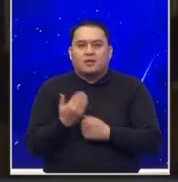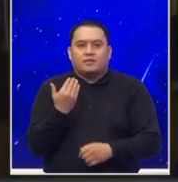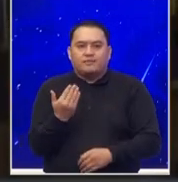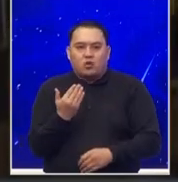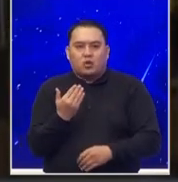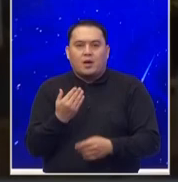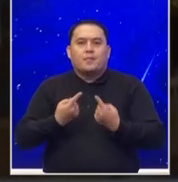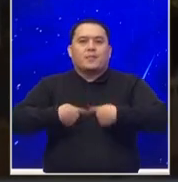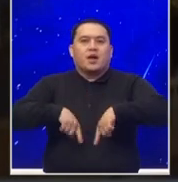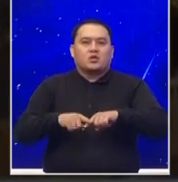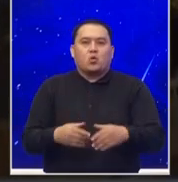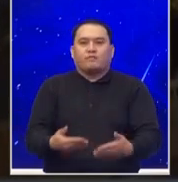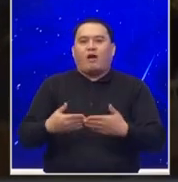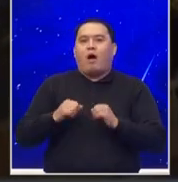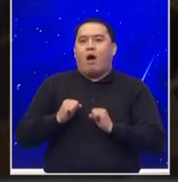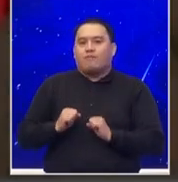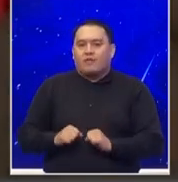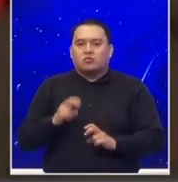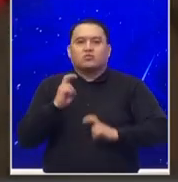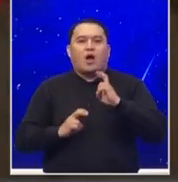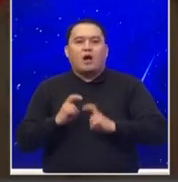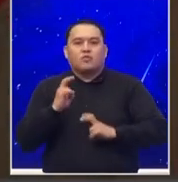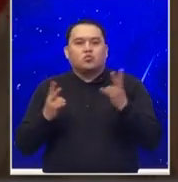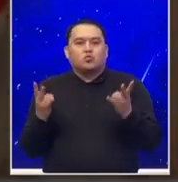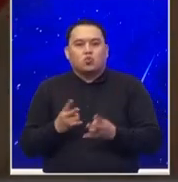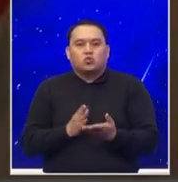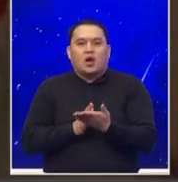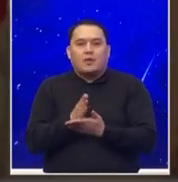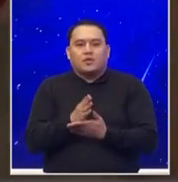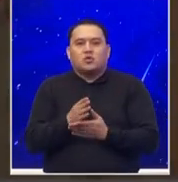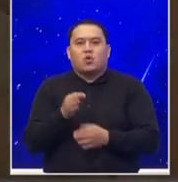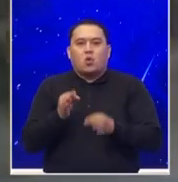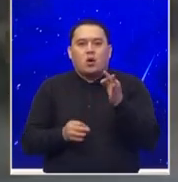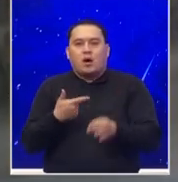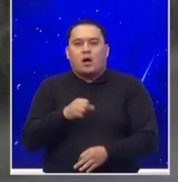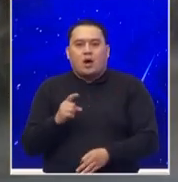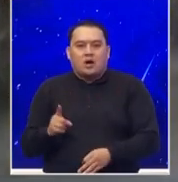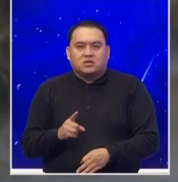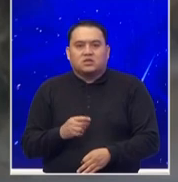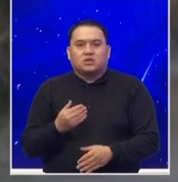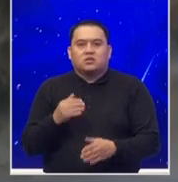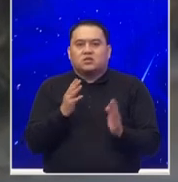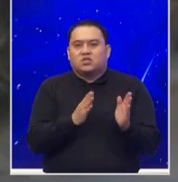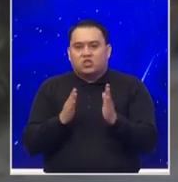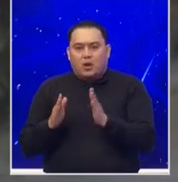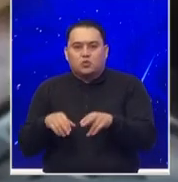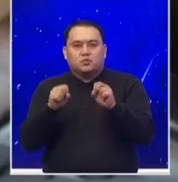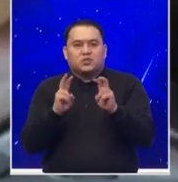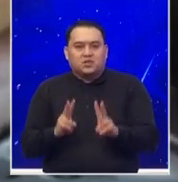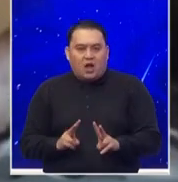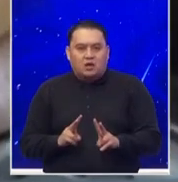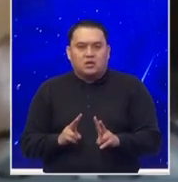НПС. Чтобы предотвратить аварию, заводу пришлось направить топливный газ в факельную систему, а это